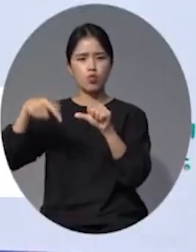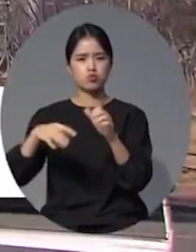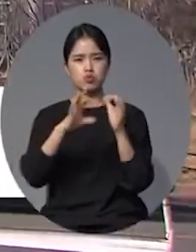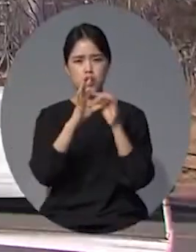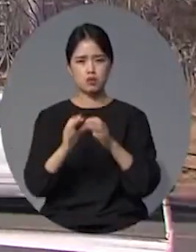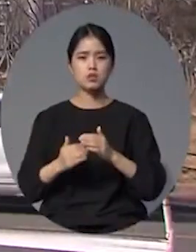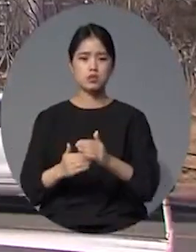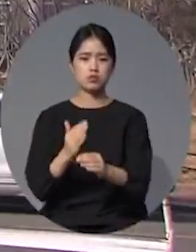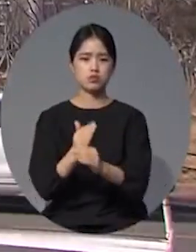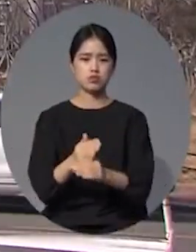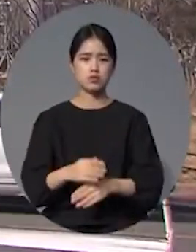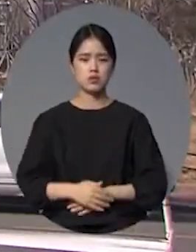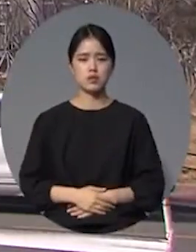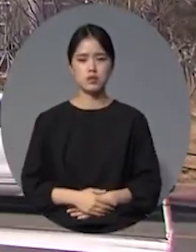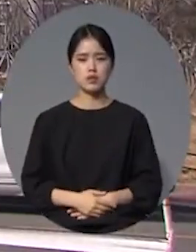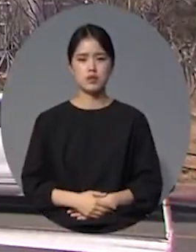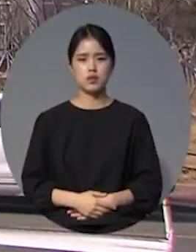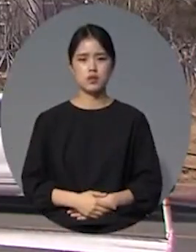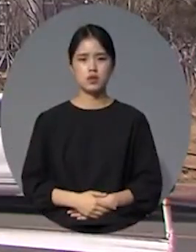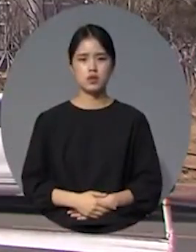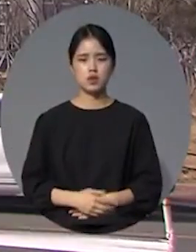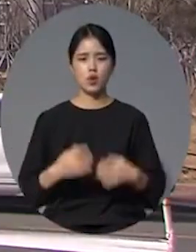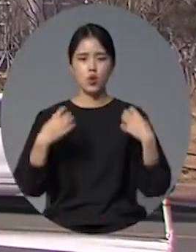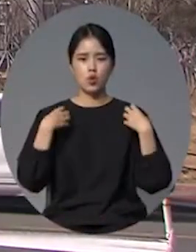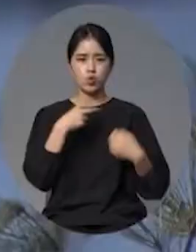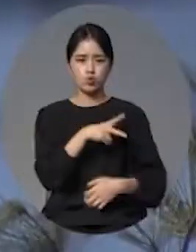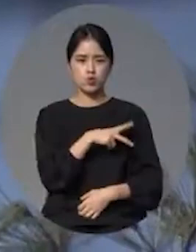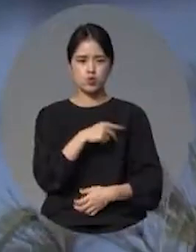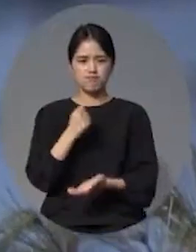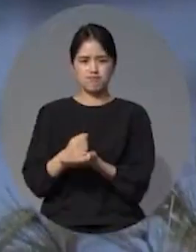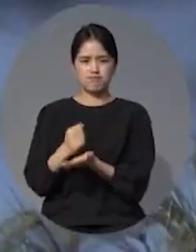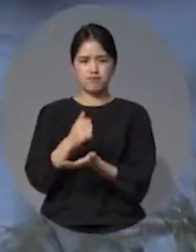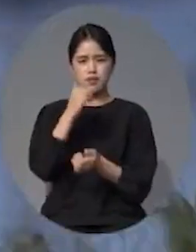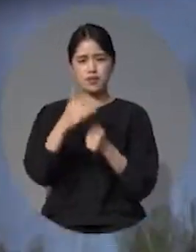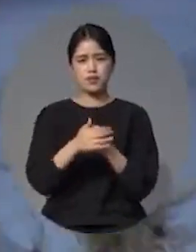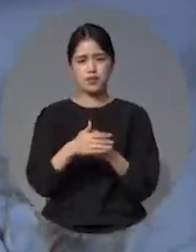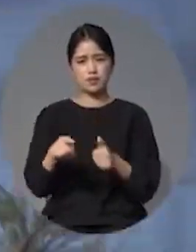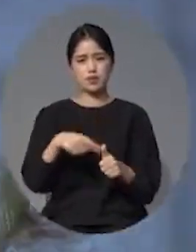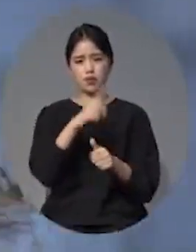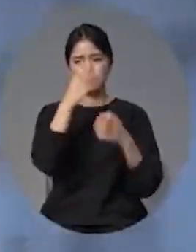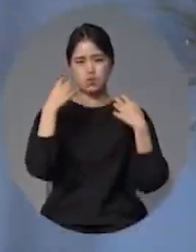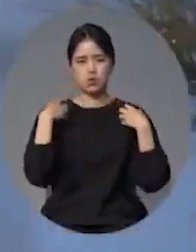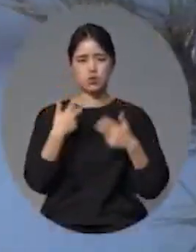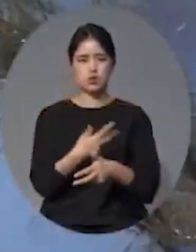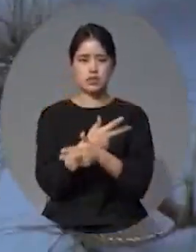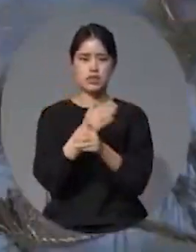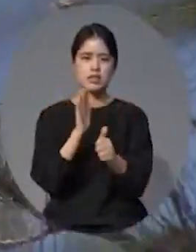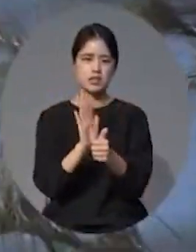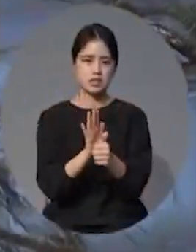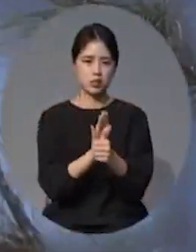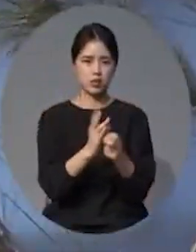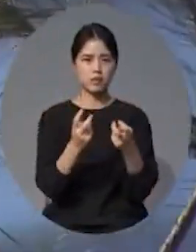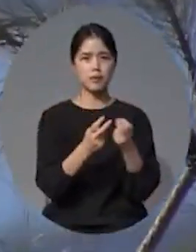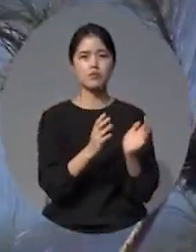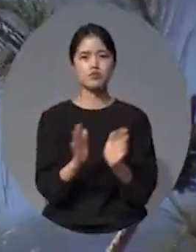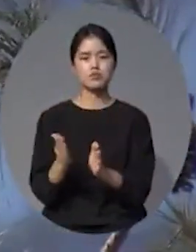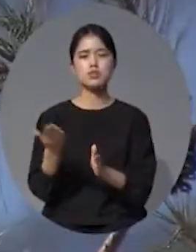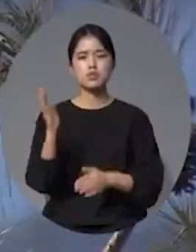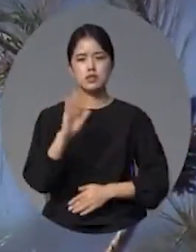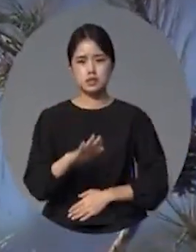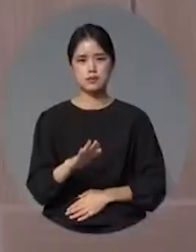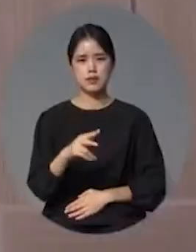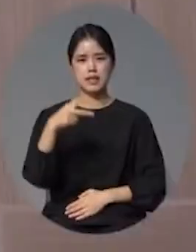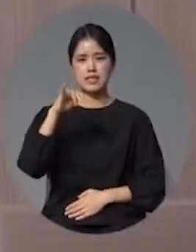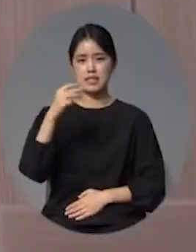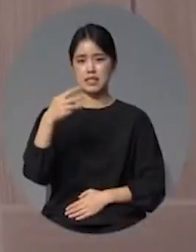있습니다 5회 에서도 강한 비판을 받자 도교육청은 원격 수업 지원 등 대책을 내놨지만 실기